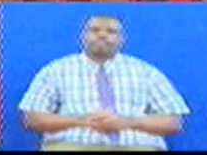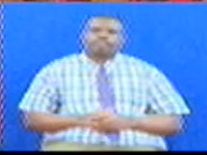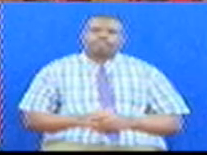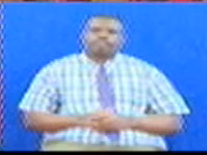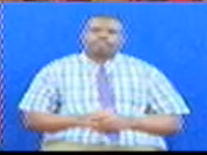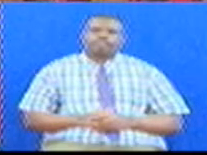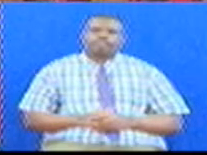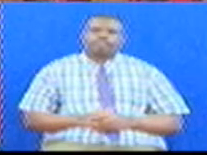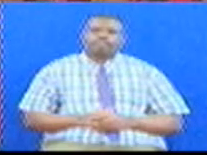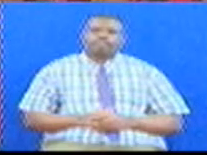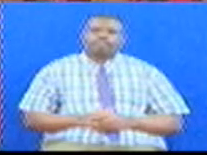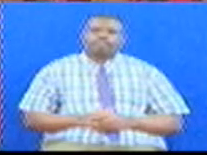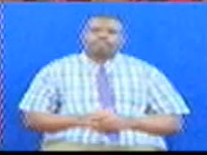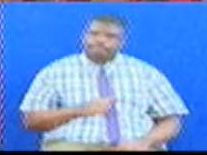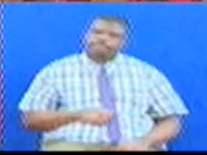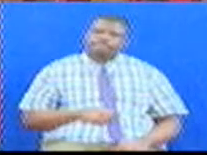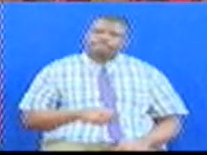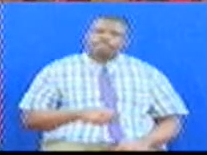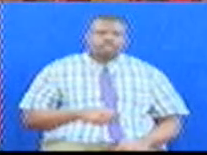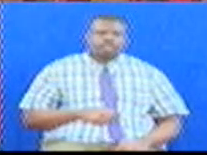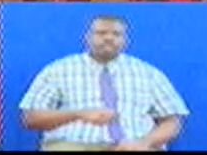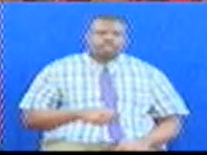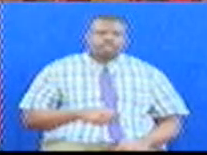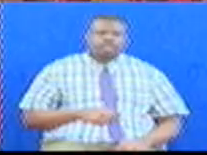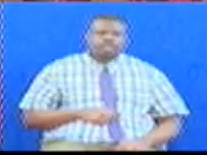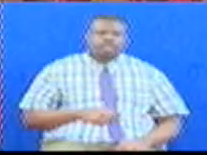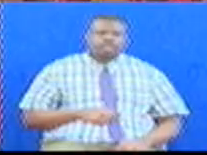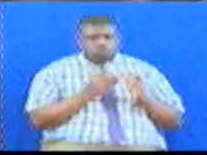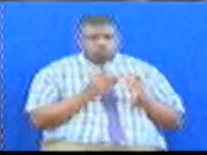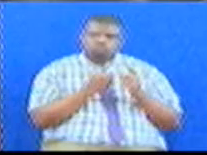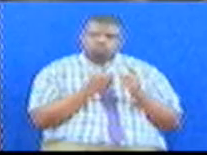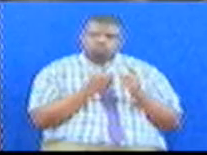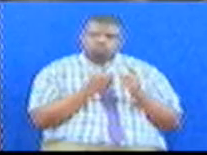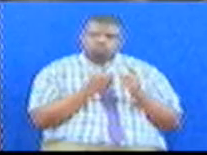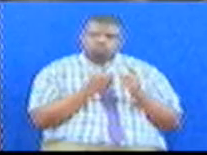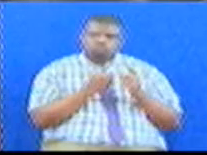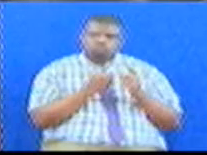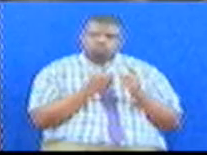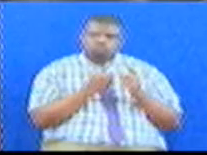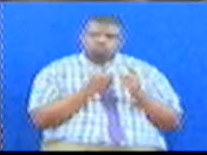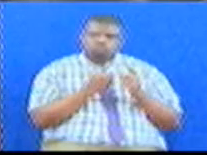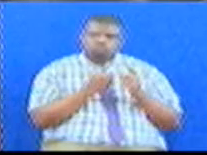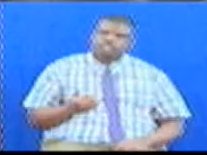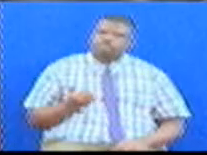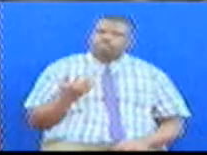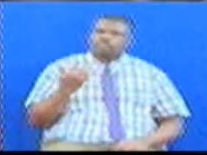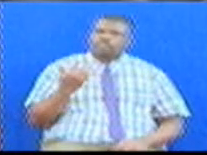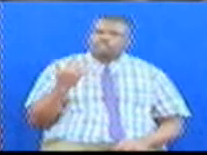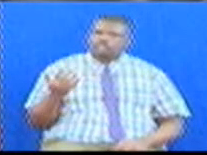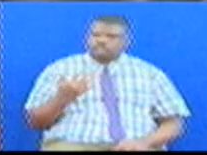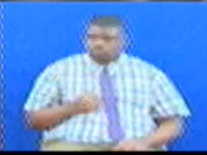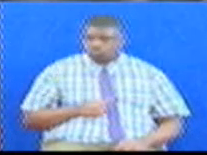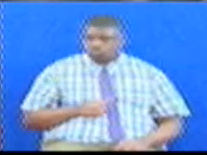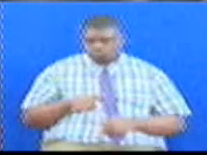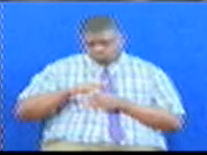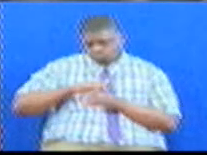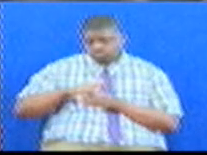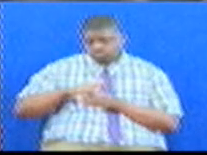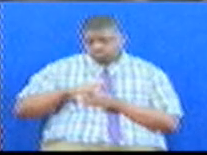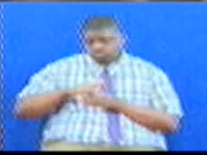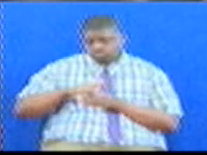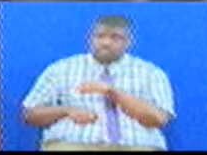Asante sana. Waheshimiwa bunge, kumzo hapa mambo ya kanuni namba 5. Kanuni namba 5 unaweza ukaitumia pale